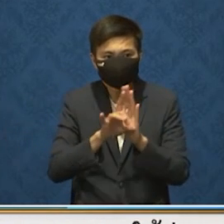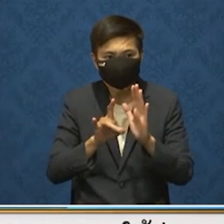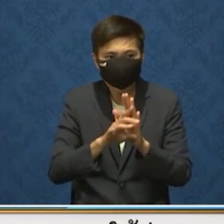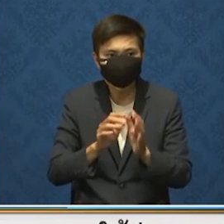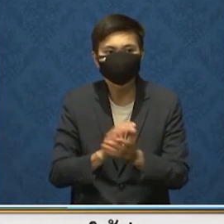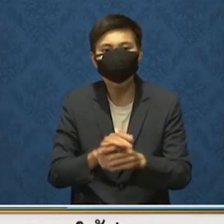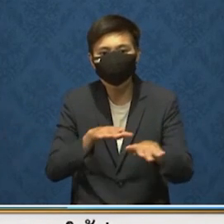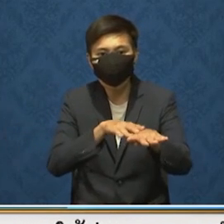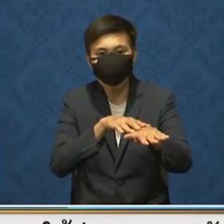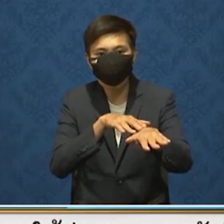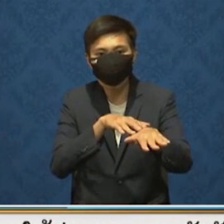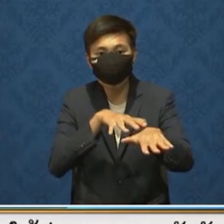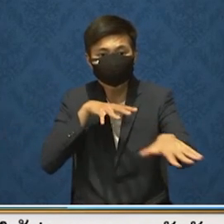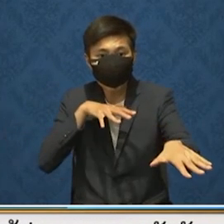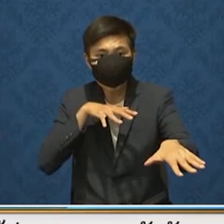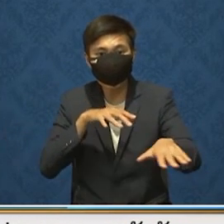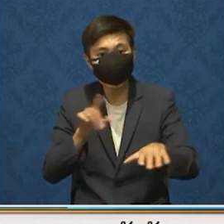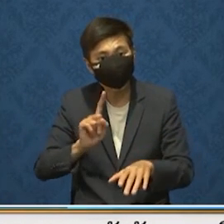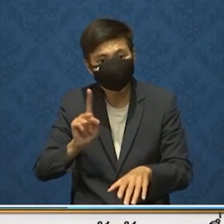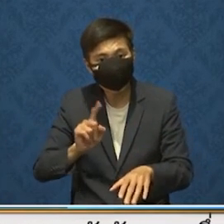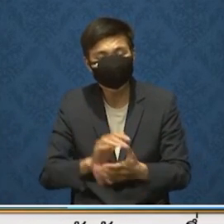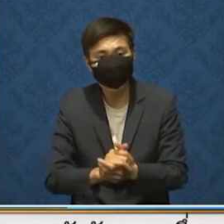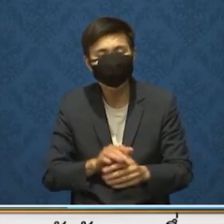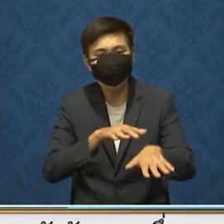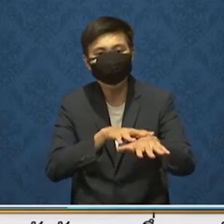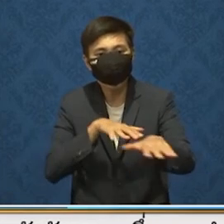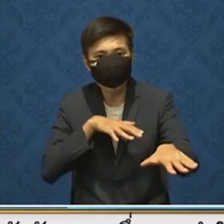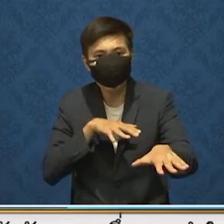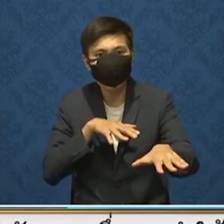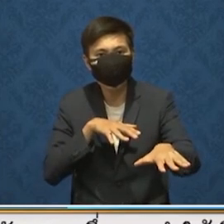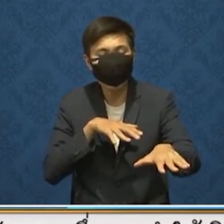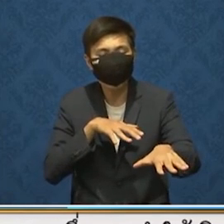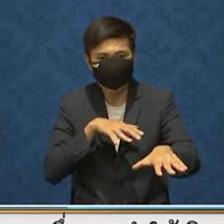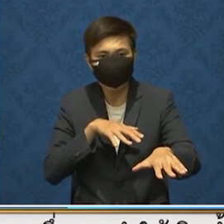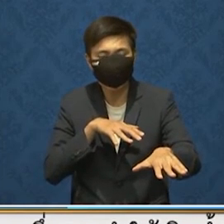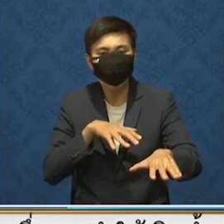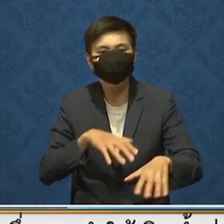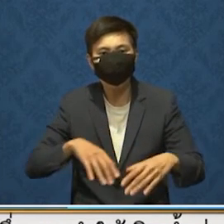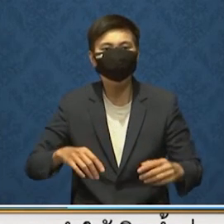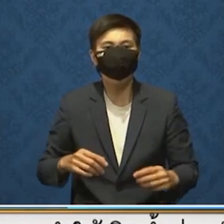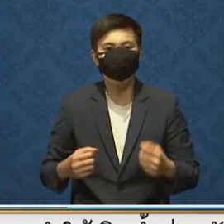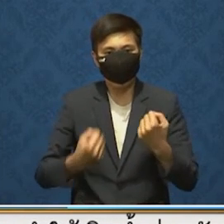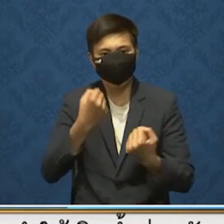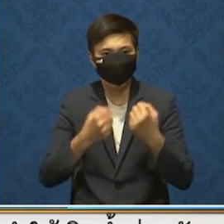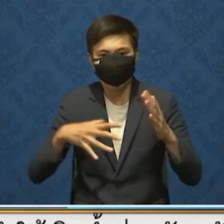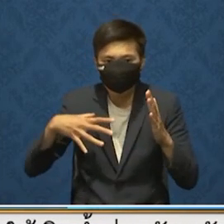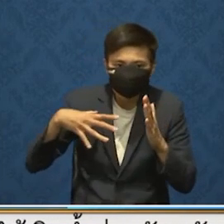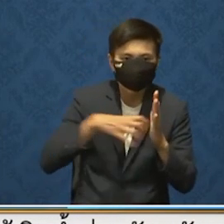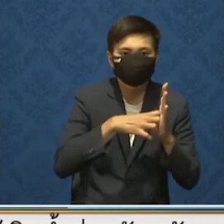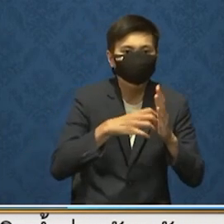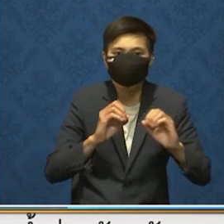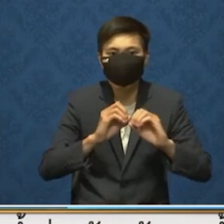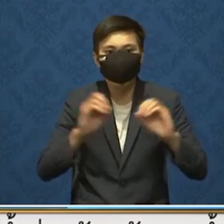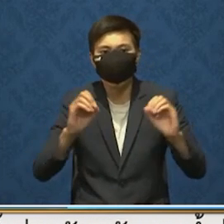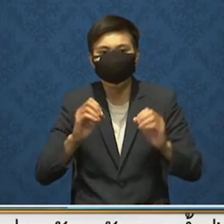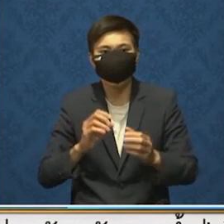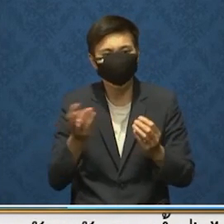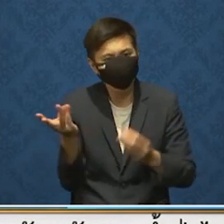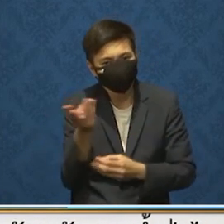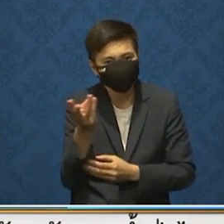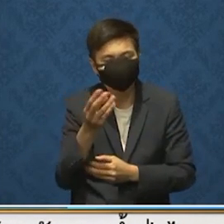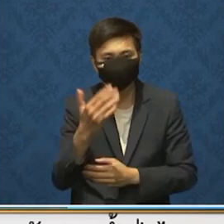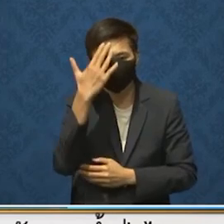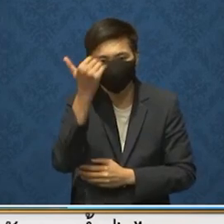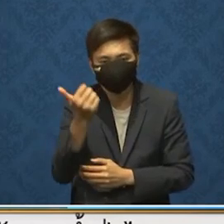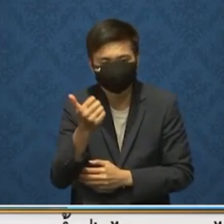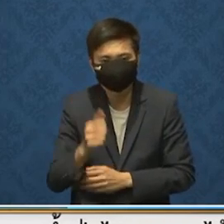รถติดคุพจุดวาว่ารถยิงติดอุบริษยิ่งน้อยเป็อย่างนั้นไปเพรามีสม